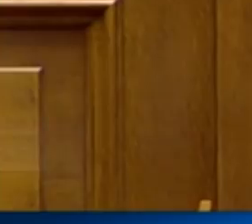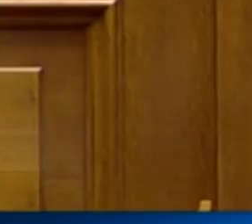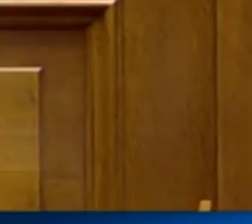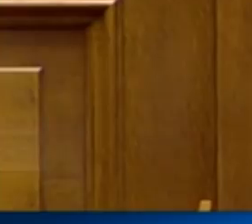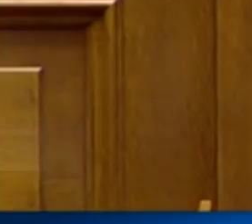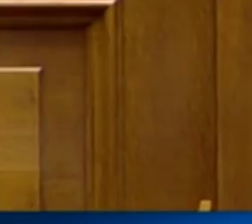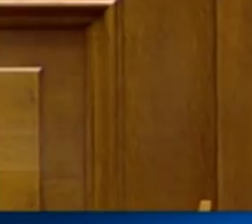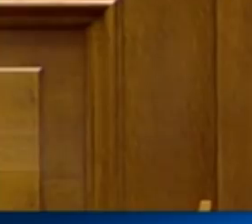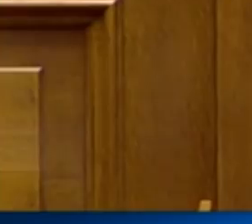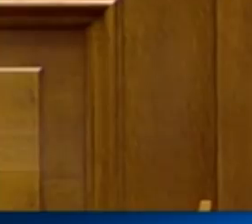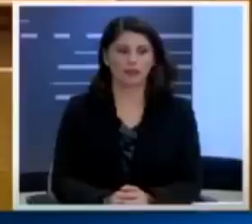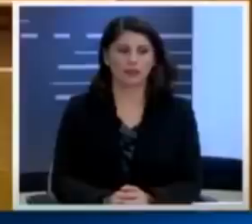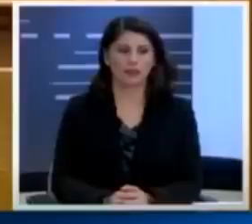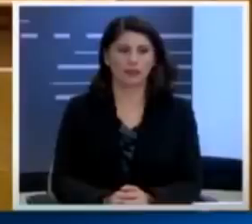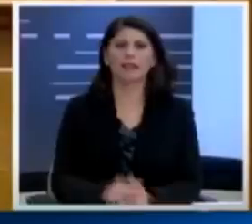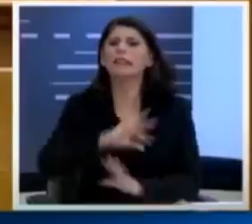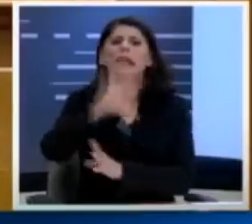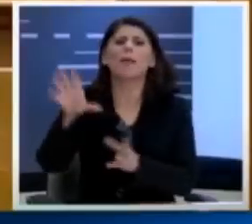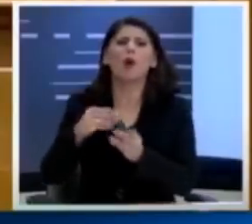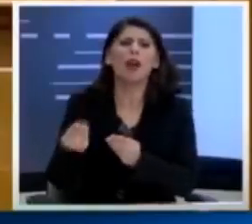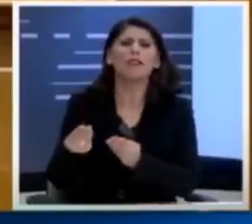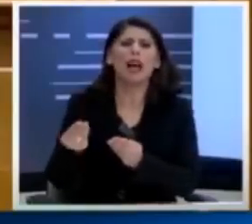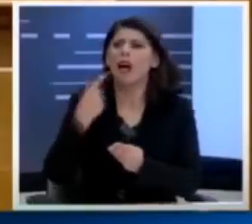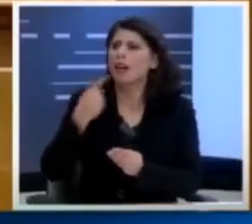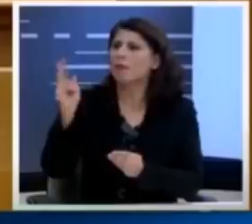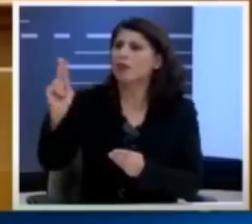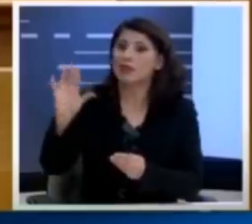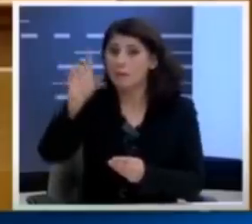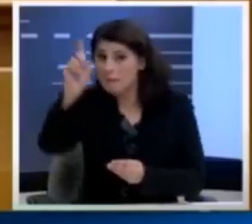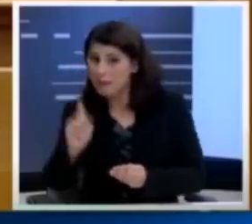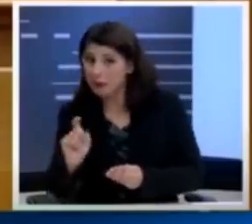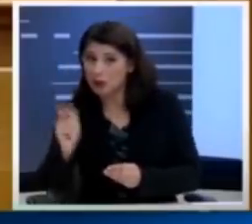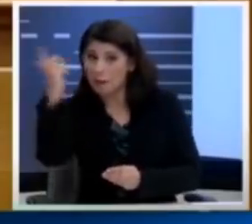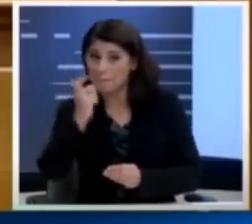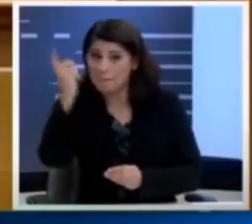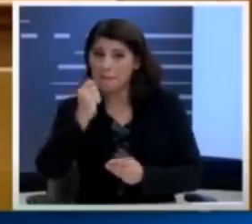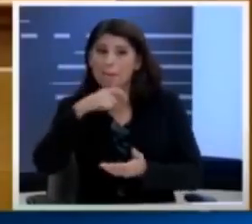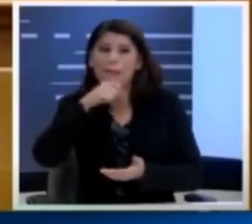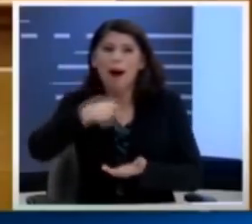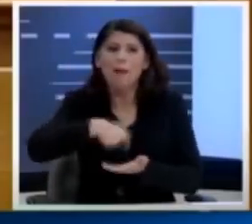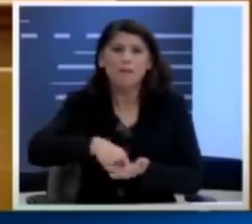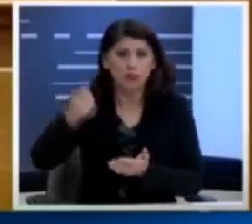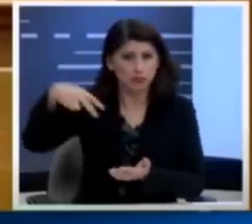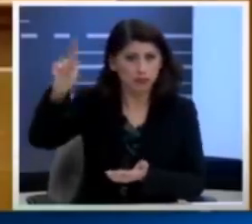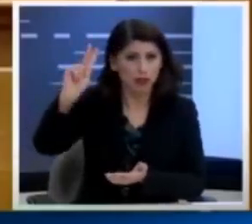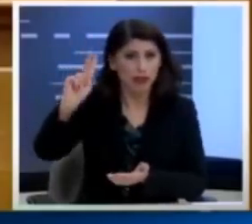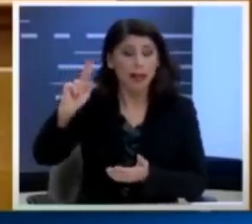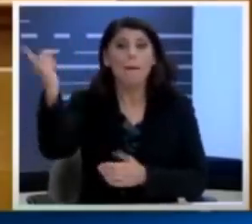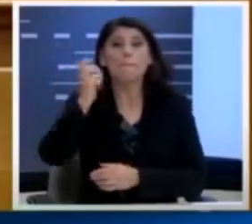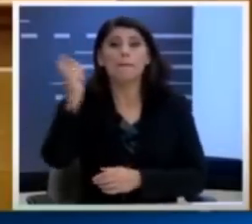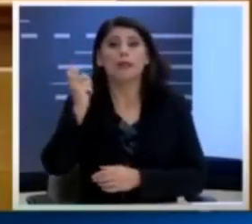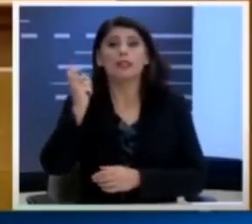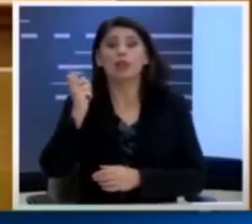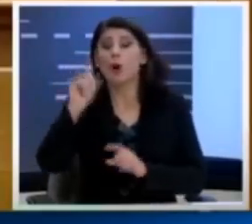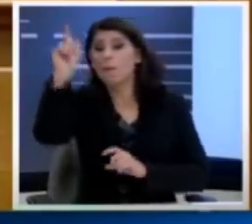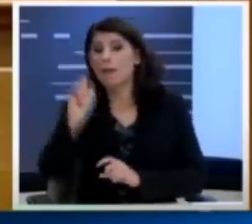μεταμνημονιακή περίοδο που μας υπόσχεστε? Μήπως θα ανέβουν οι συντάξεις? Μήπως οι μισθοί θα επανέλθουν στα επίπεδα που είχαν